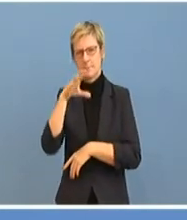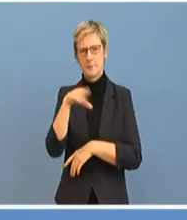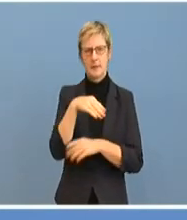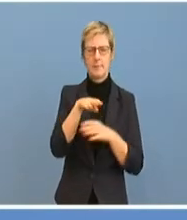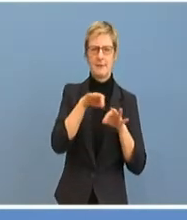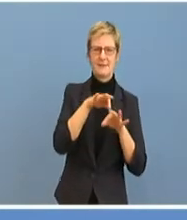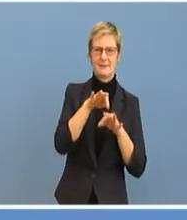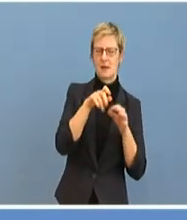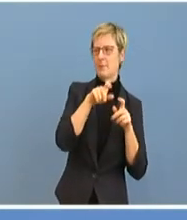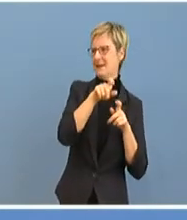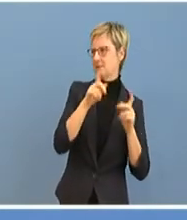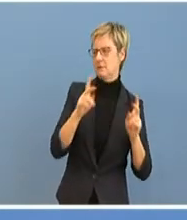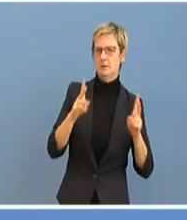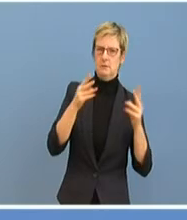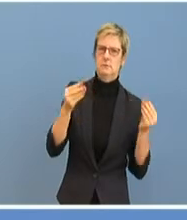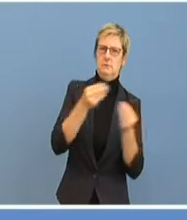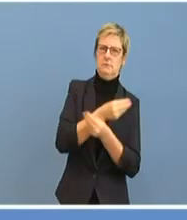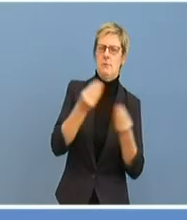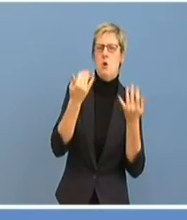Aber es war heute nicht das beherrschende Thema.